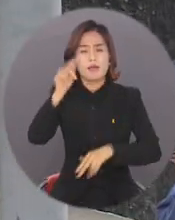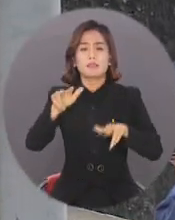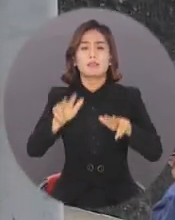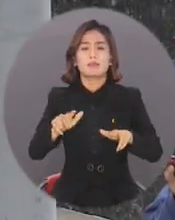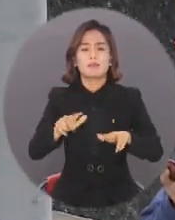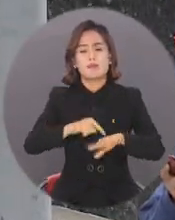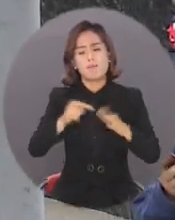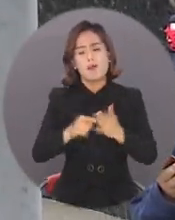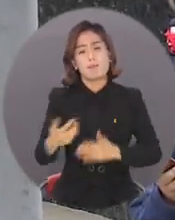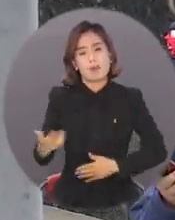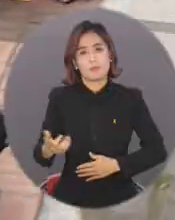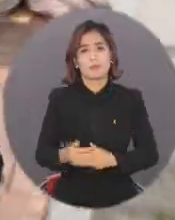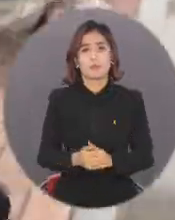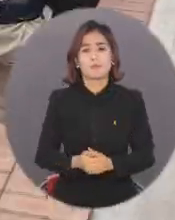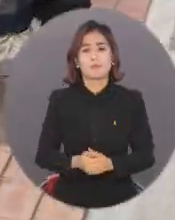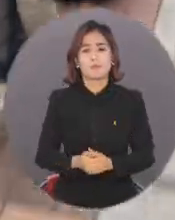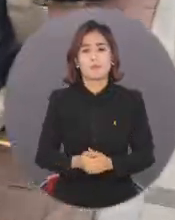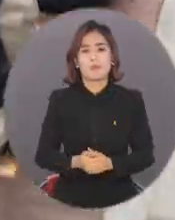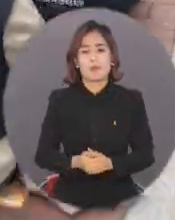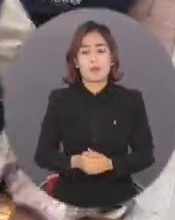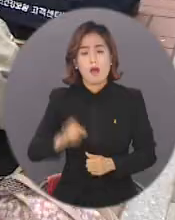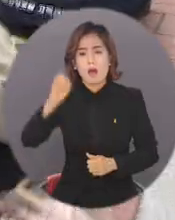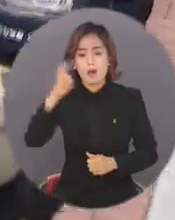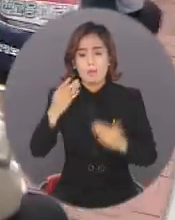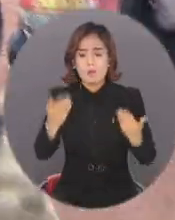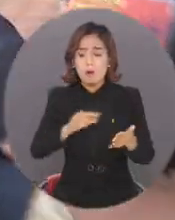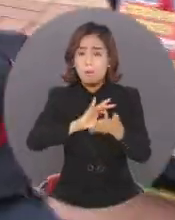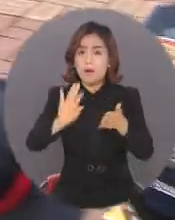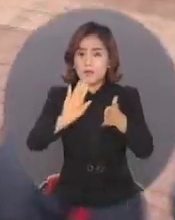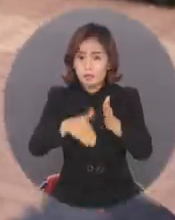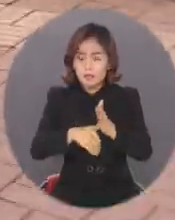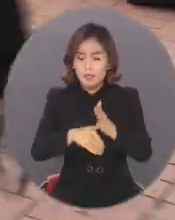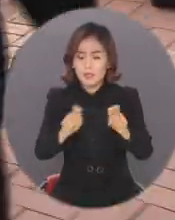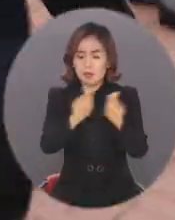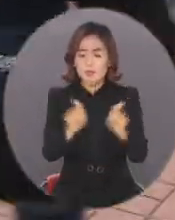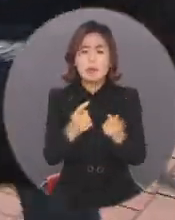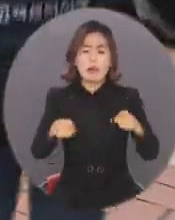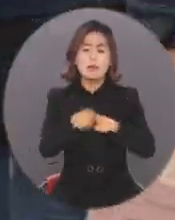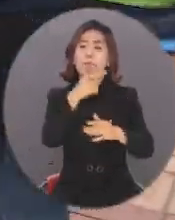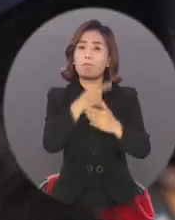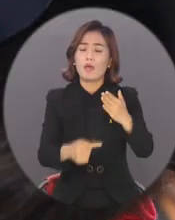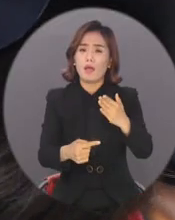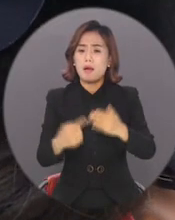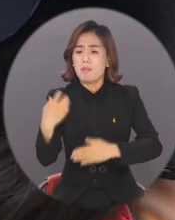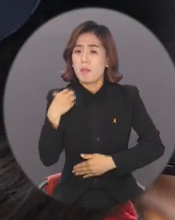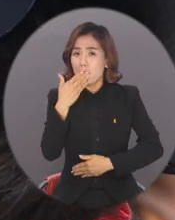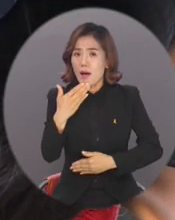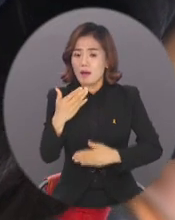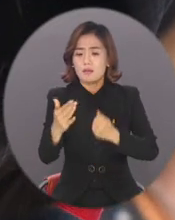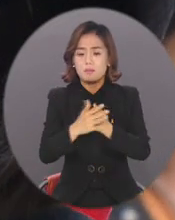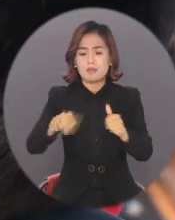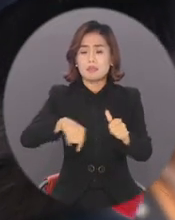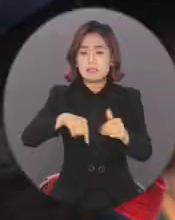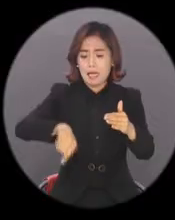지금도 서러운 마음이 듭니다. 예고 없는 연차휴가를 썼을 경우 팀원들이 함께 불이익을 감수해야 하는 자체